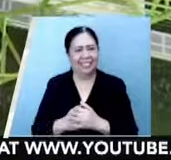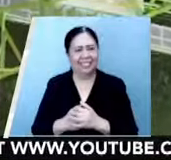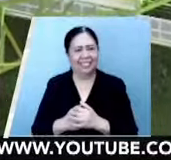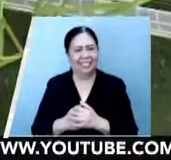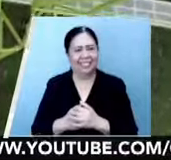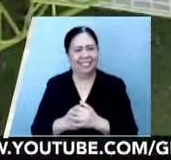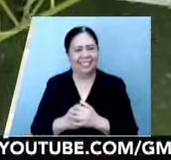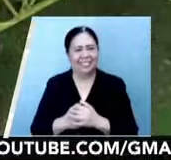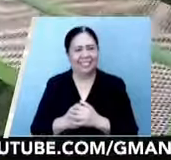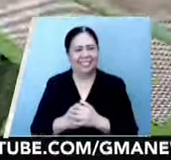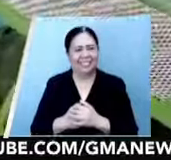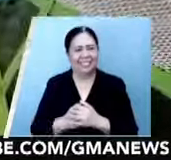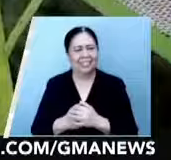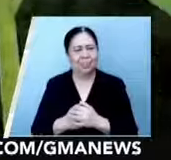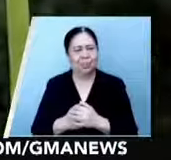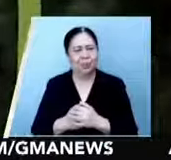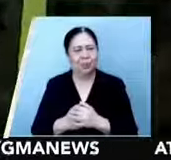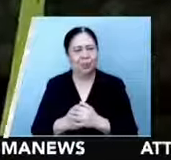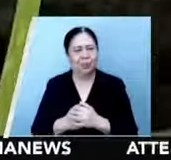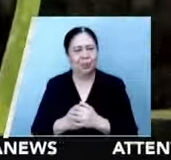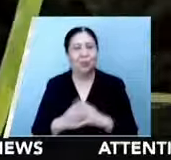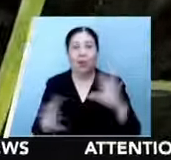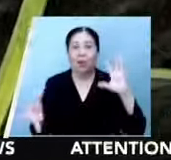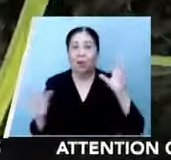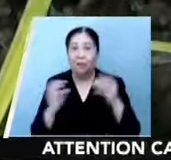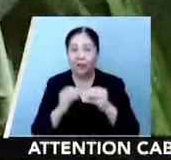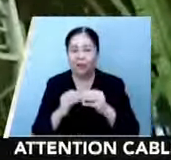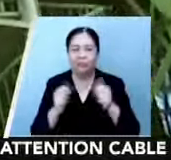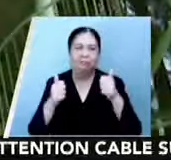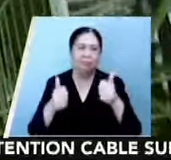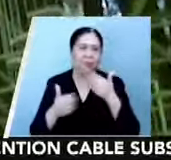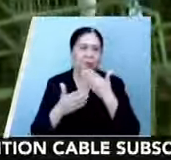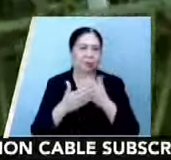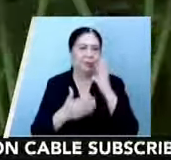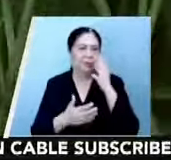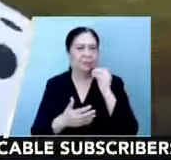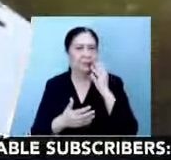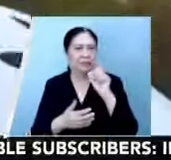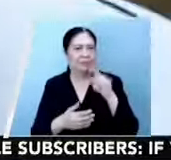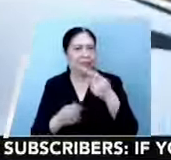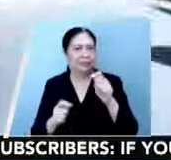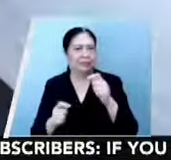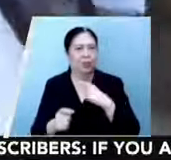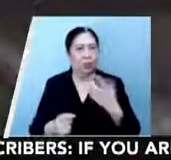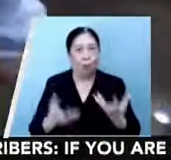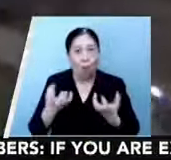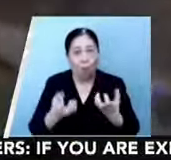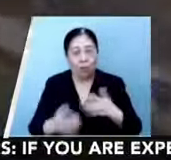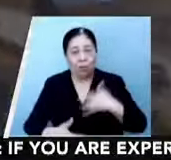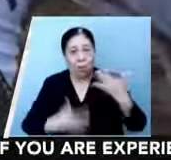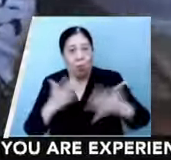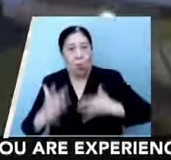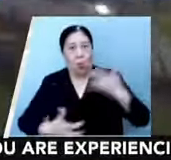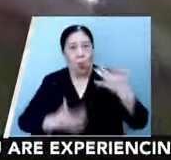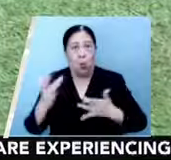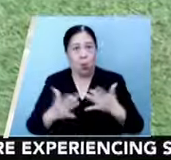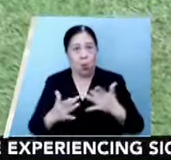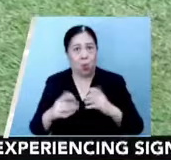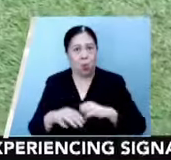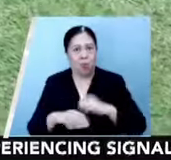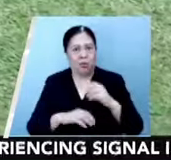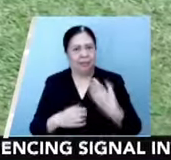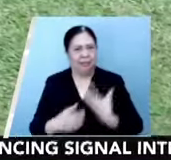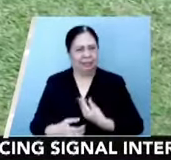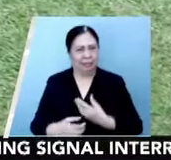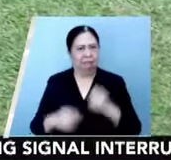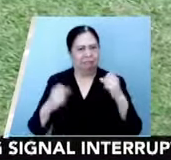Ah! Overall, great experience. Lalong-lalo na dapat itong subukan ng mga thrill seekers talaga. Tsaka yung mga gustong ma-overcome yung takot nila. Kung